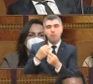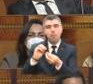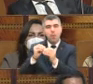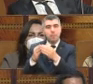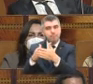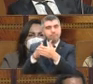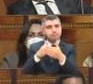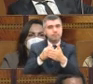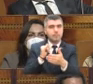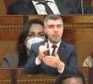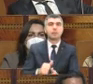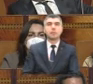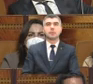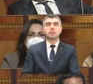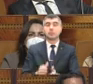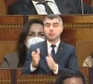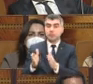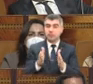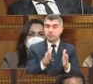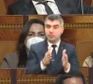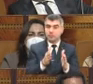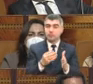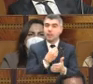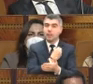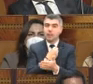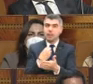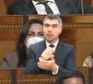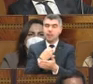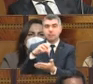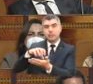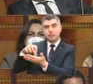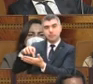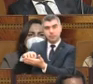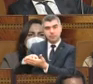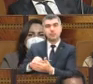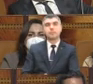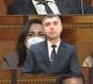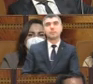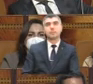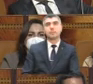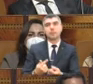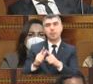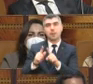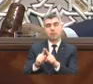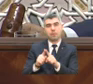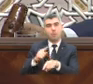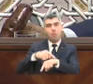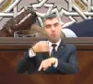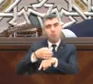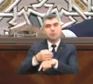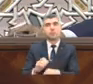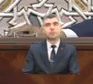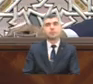هذا انتقلوا للمستشفيات على المستوى الاقاليم. السيد النائب انتهى الوقت.